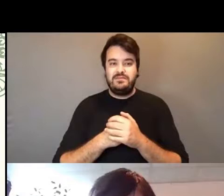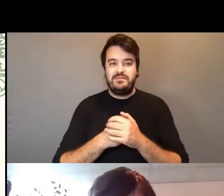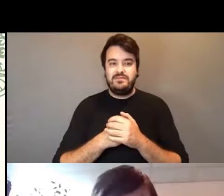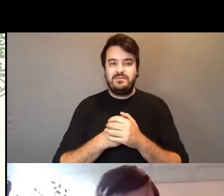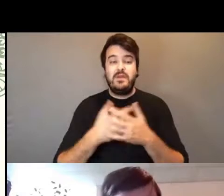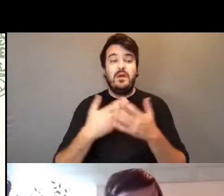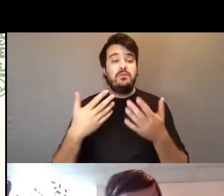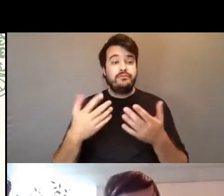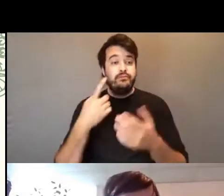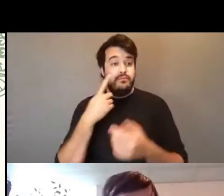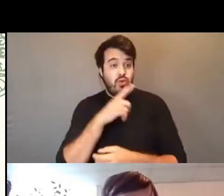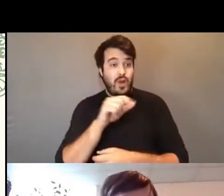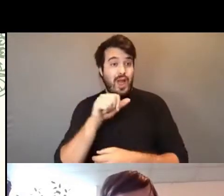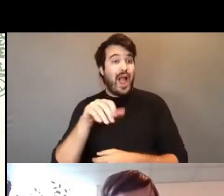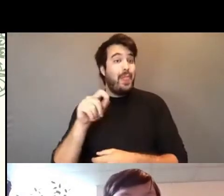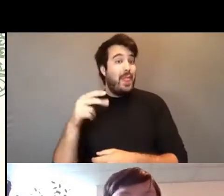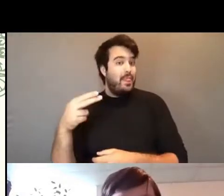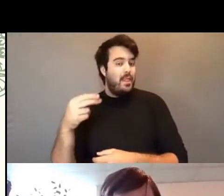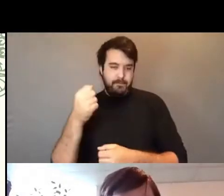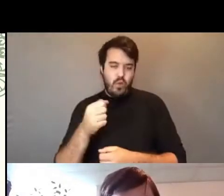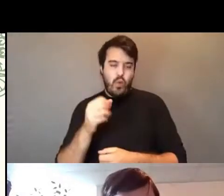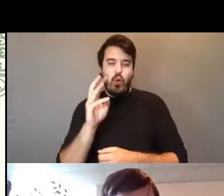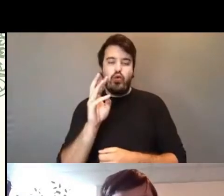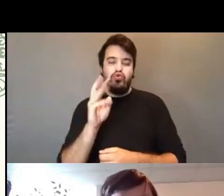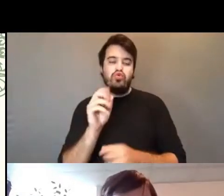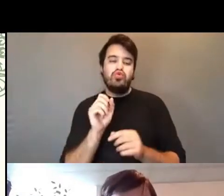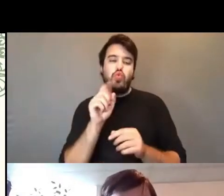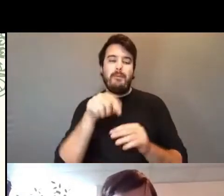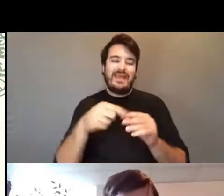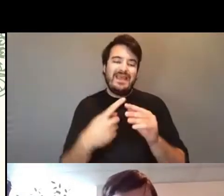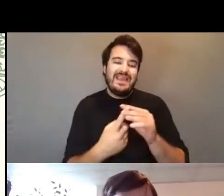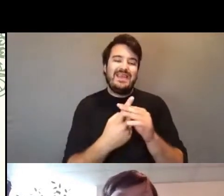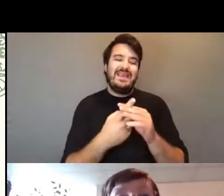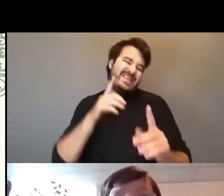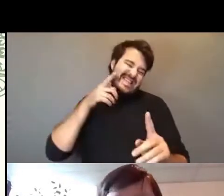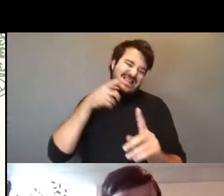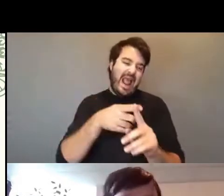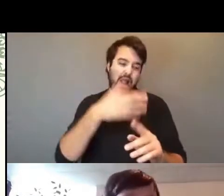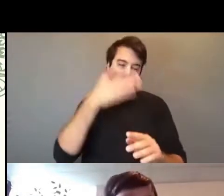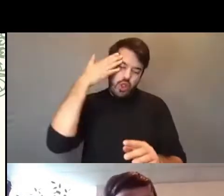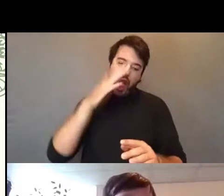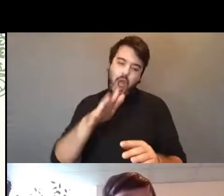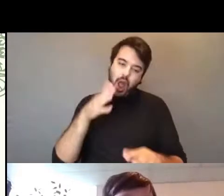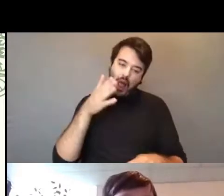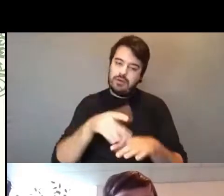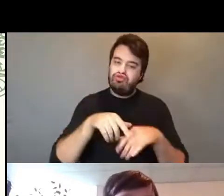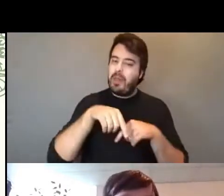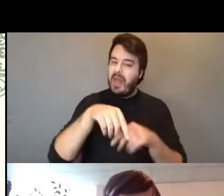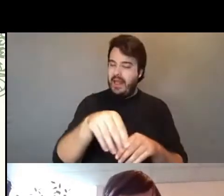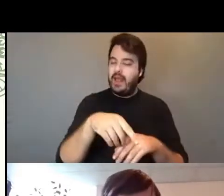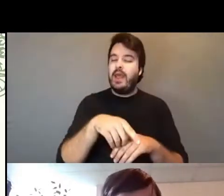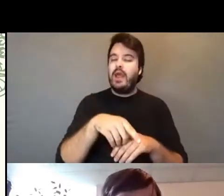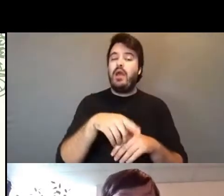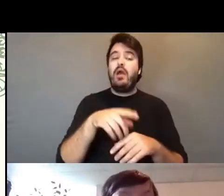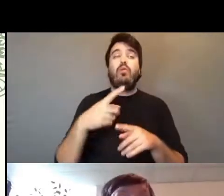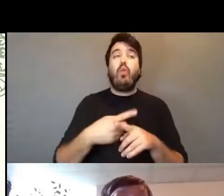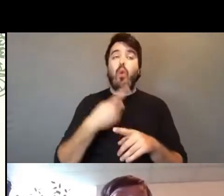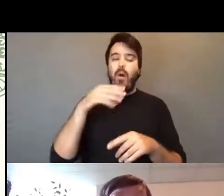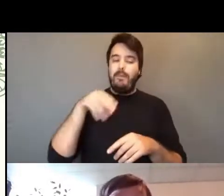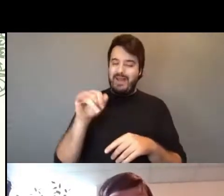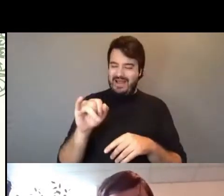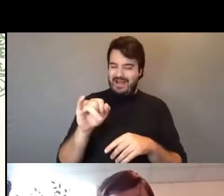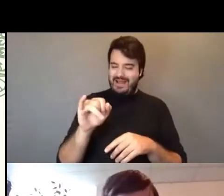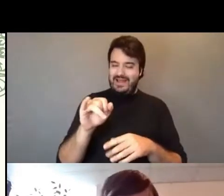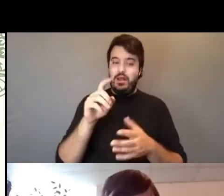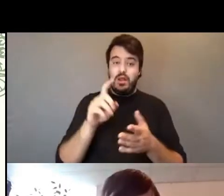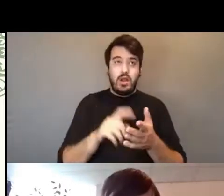Alors, pour l'aneth, vous pouvez faire des semis directs, donc exactement dehors, là, en mai, une fois que tout